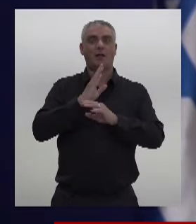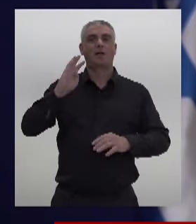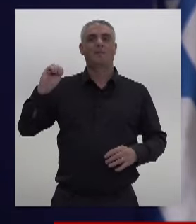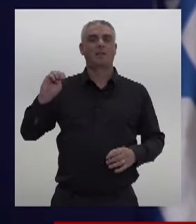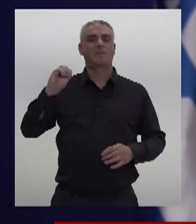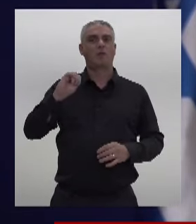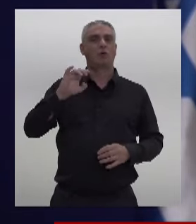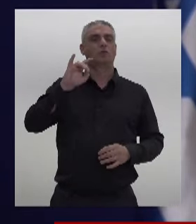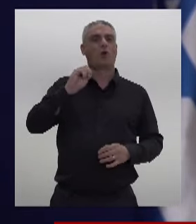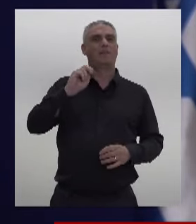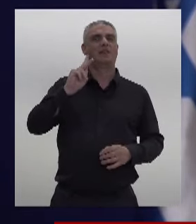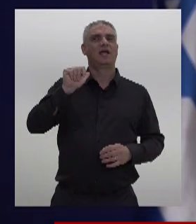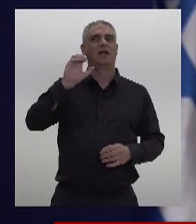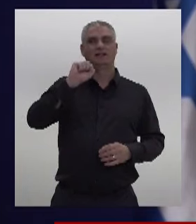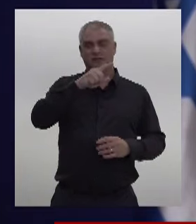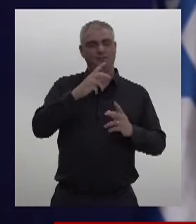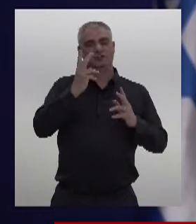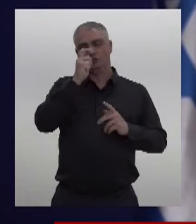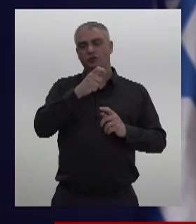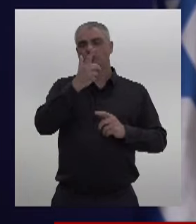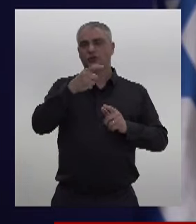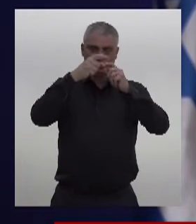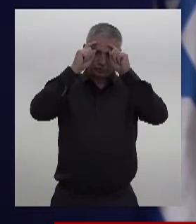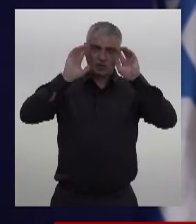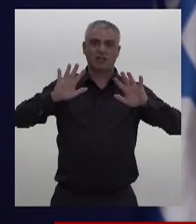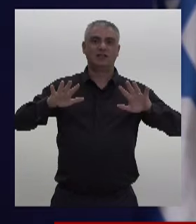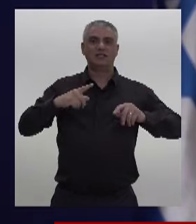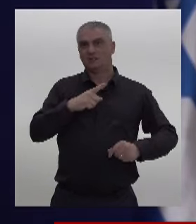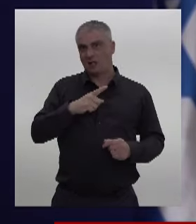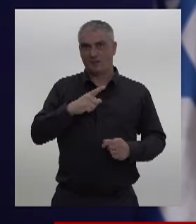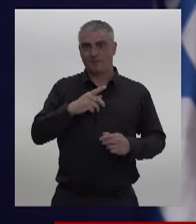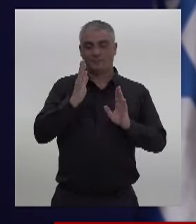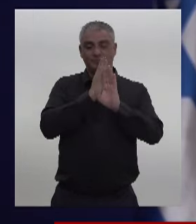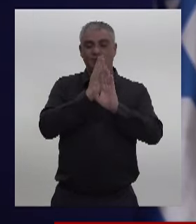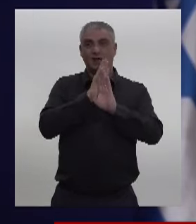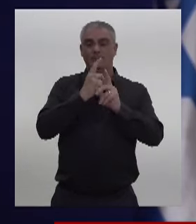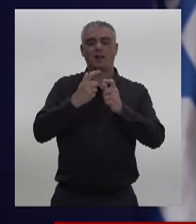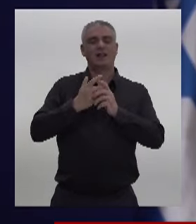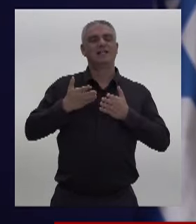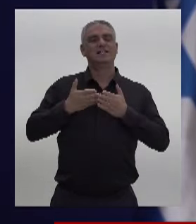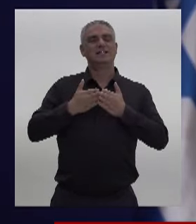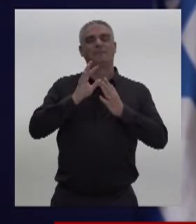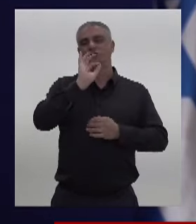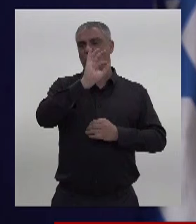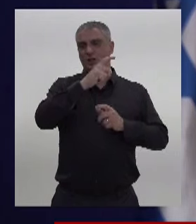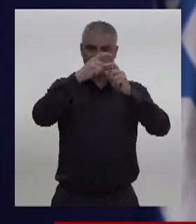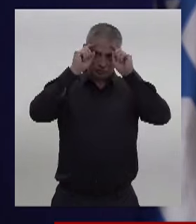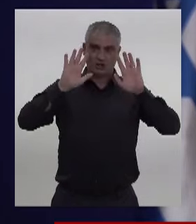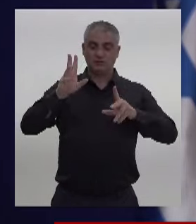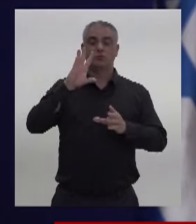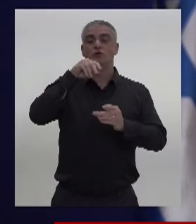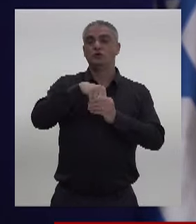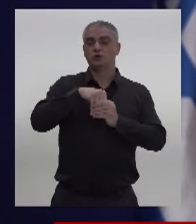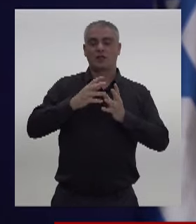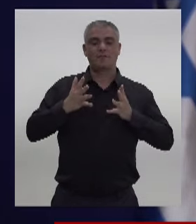מחמוד מוחמד קסם איש הד איש הג'יהאד האיסלאמי מחבל מהכוח הימי של הג'יהאד האיסלאמי שהשתתף